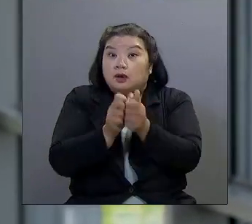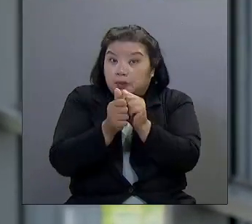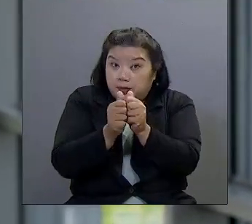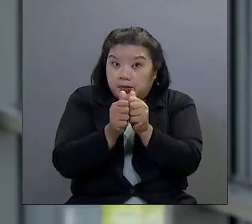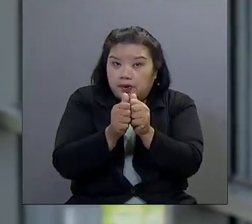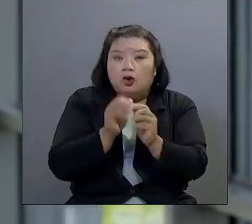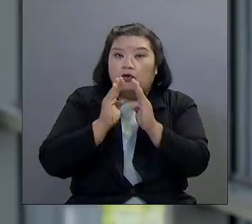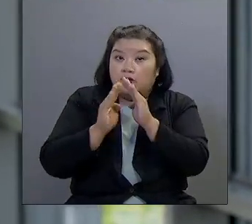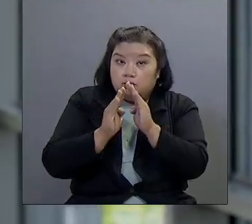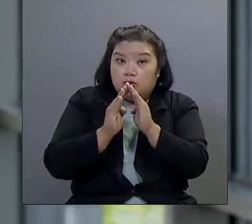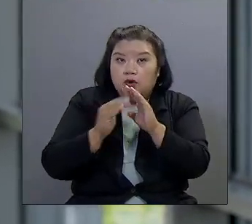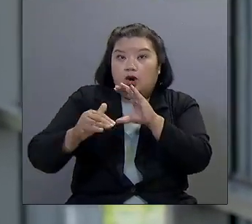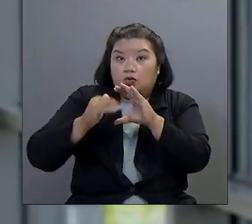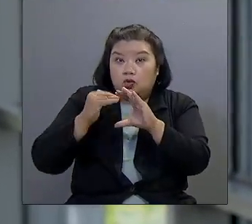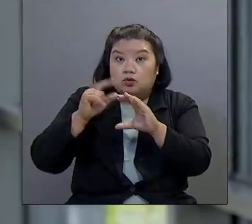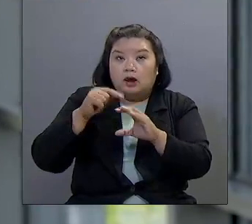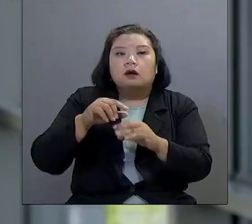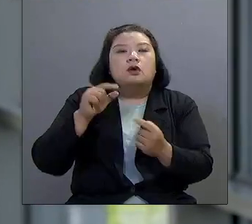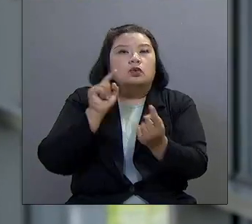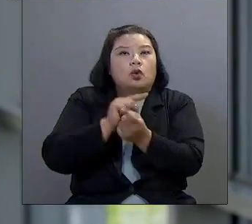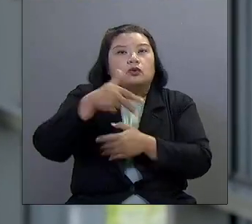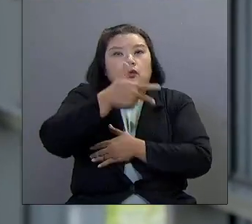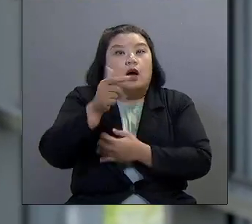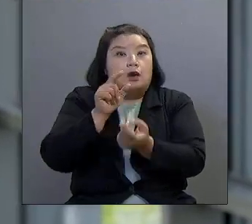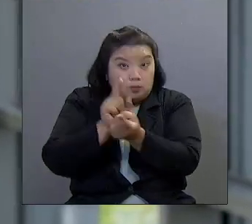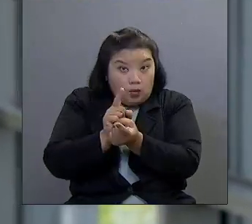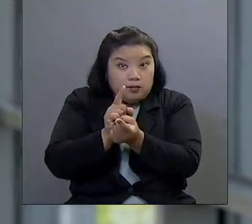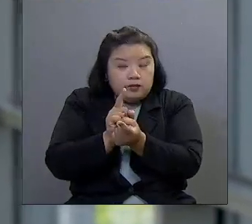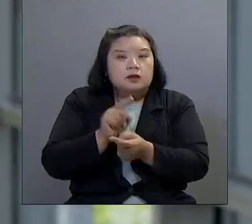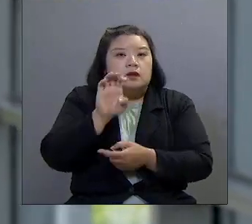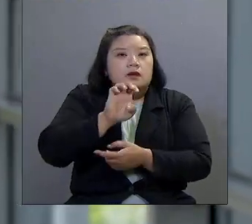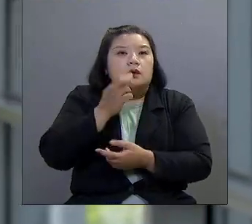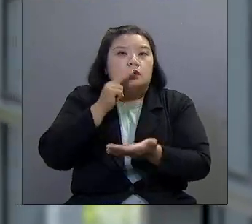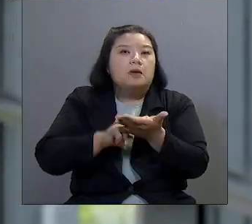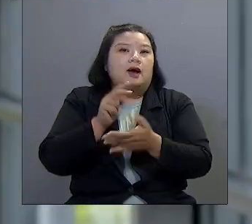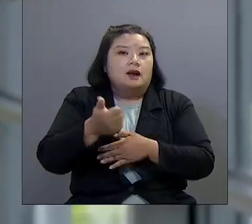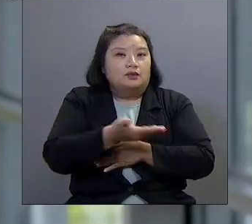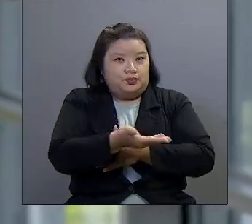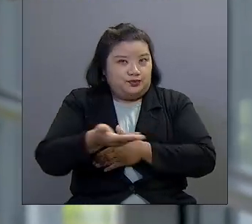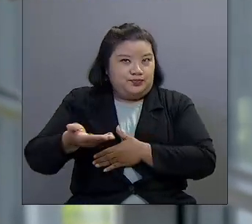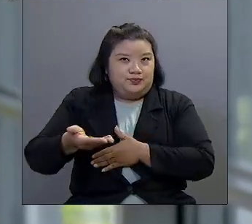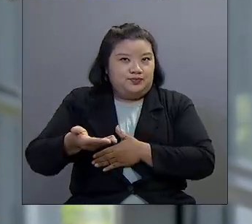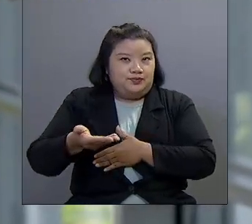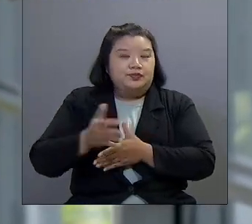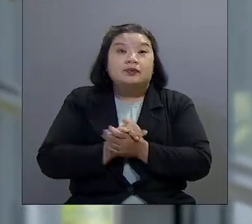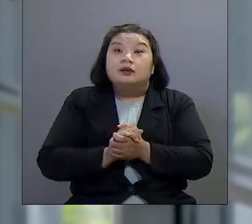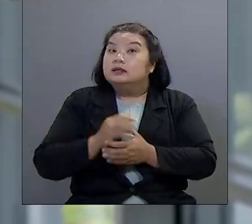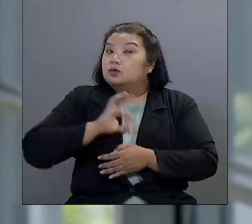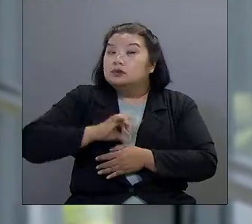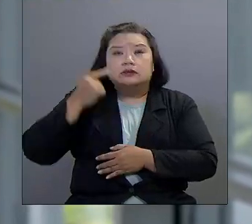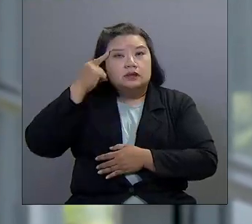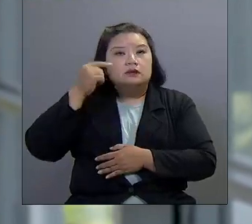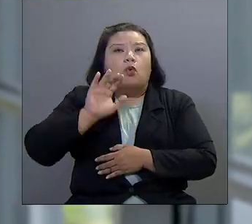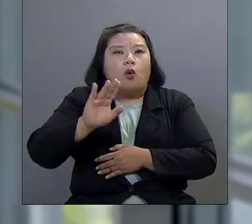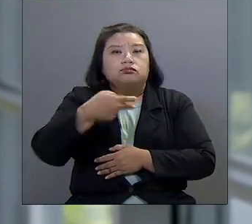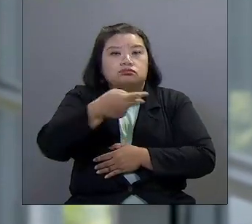ที่ Facebook เปิดบ้านไทย PPSหรอ่าที่อีเมล OpenThaiPPS at ThaiPPS.or.thรอวทุกคามพเทนขอ